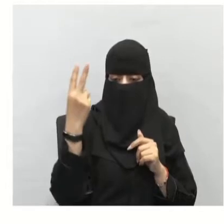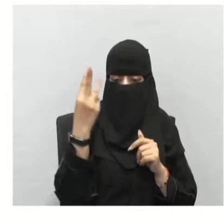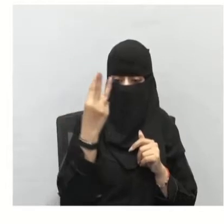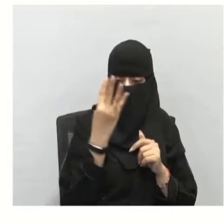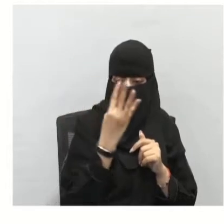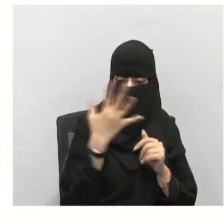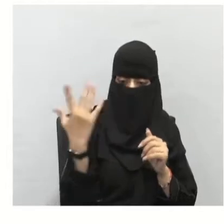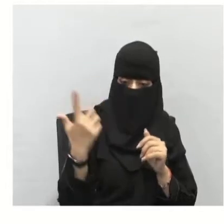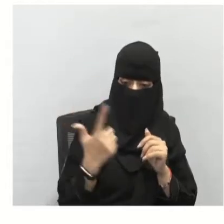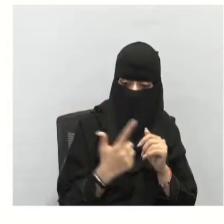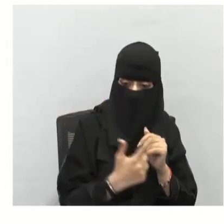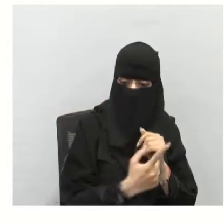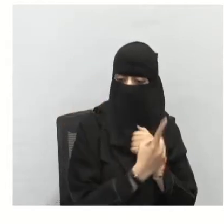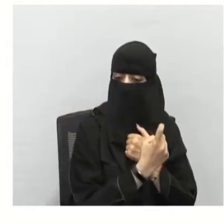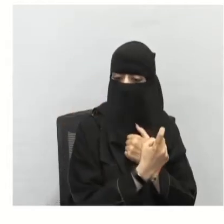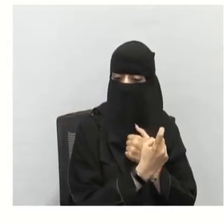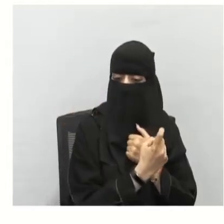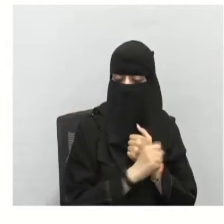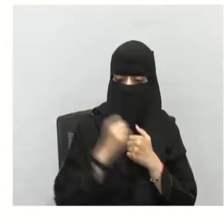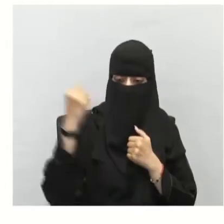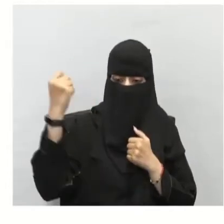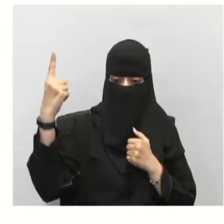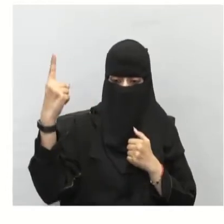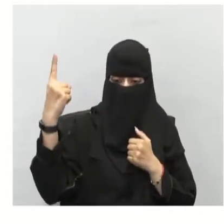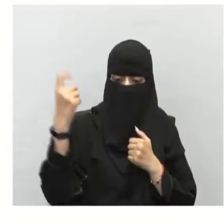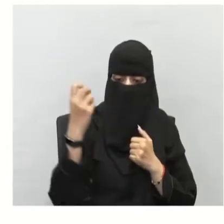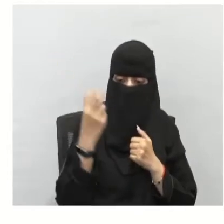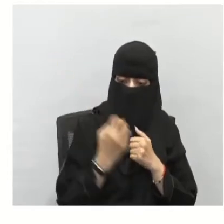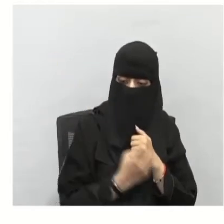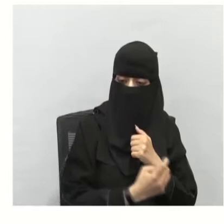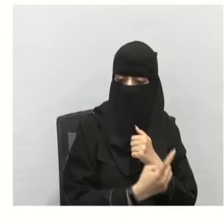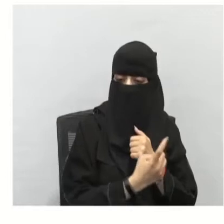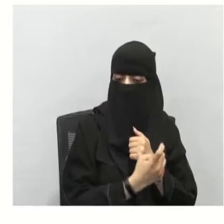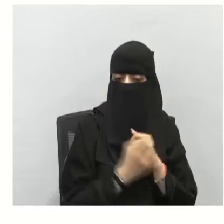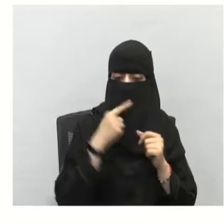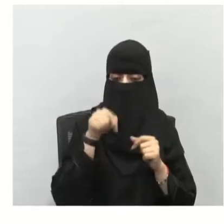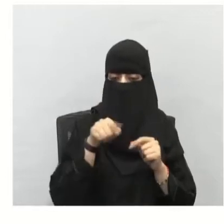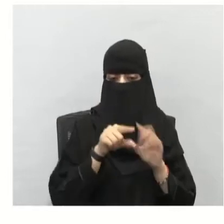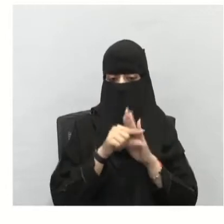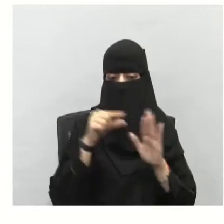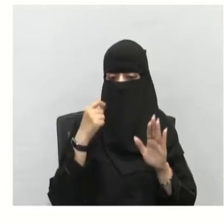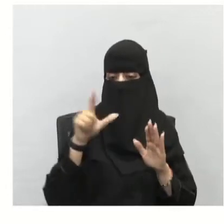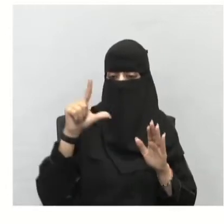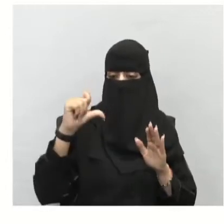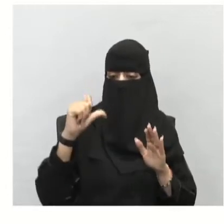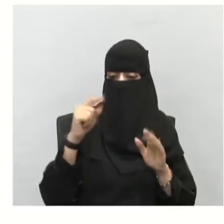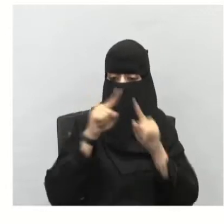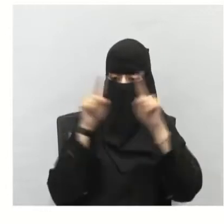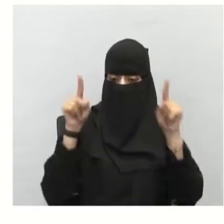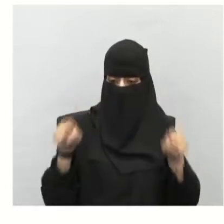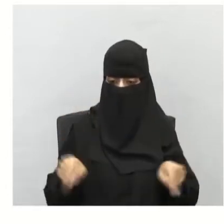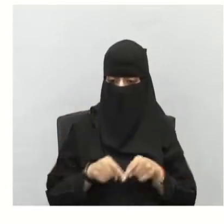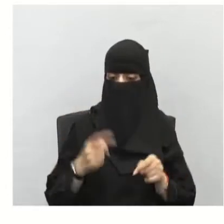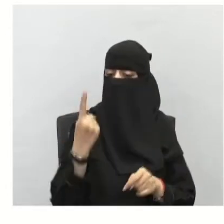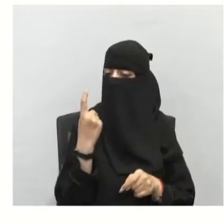من 1 إلى 100، لذلك نسمي هنا نسميه لوحة المئة، نسميها هنا لوحة